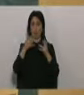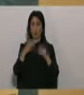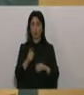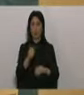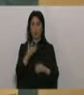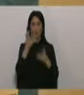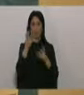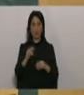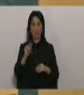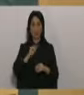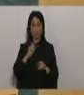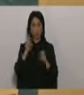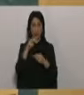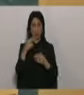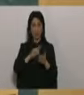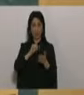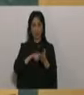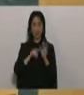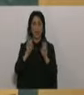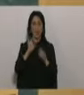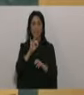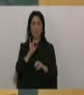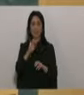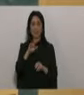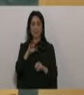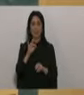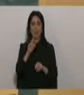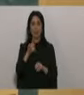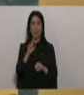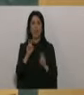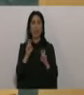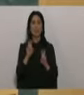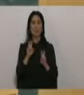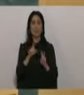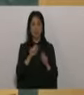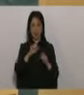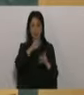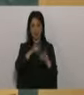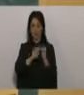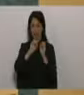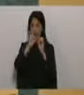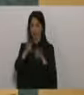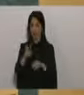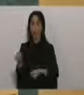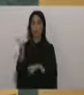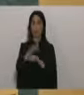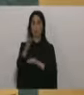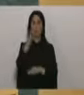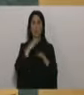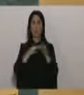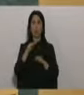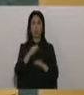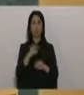რამდენიმე დღე იმუშავეს ამ თემაზე ნაცებმა, გამორიცხულია ბატონი რომანი თავის მარტო არ გადაწყვეტა ხა როგორ მიეყენებინა ზიანი